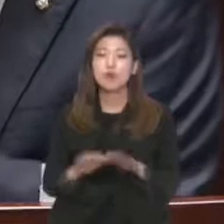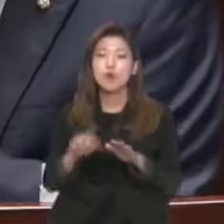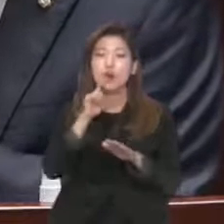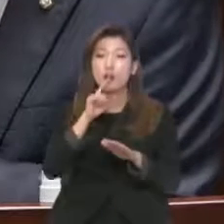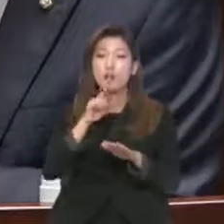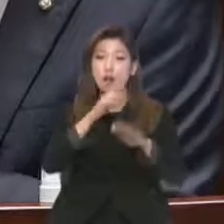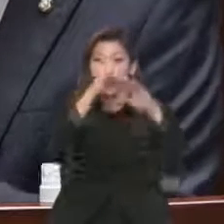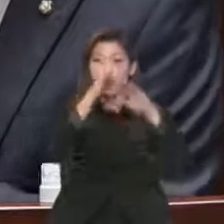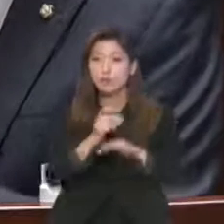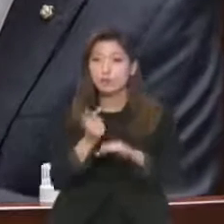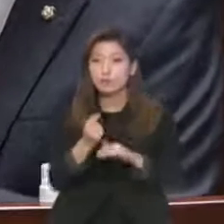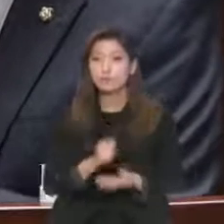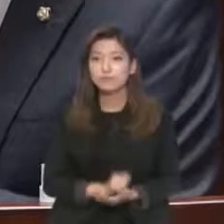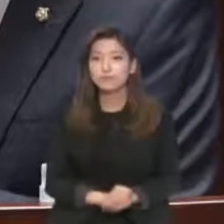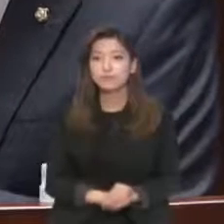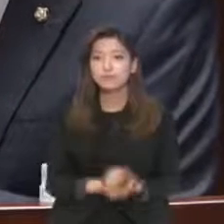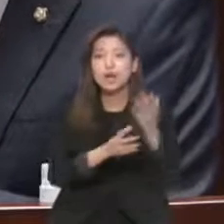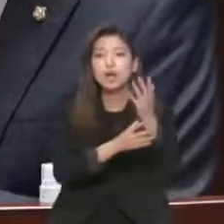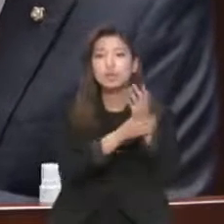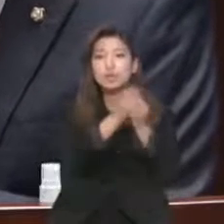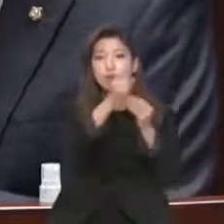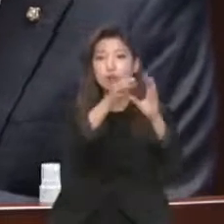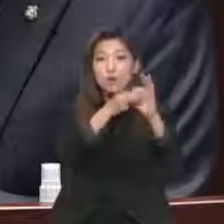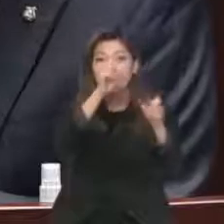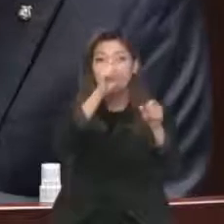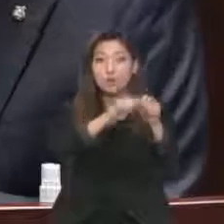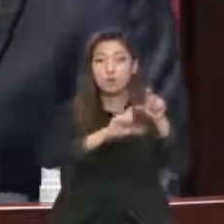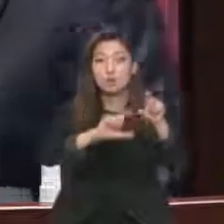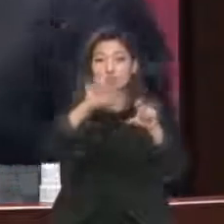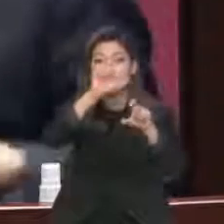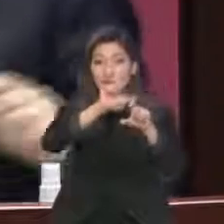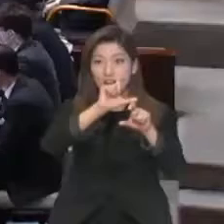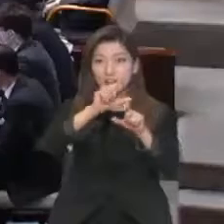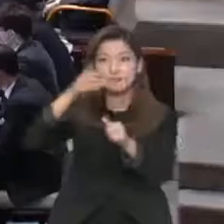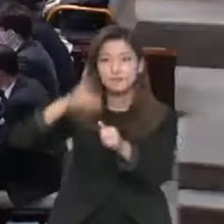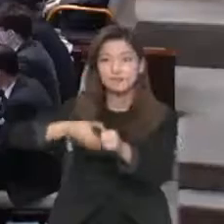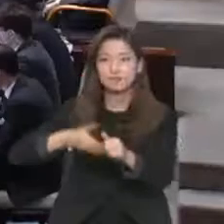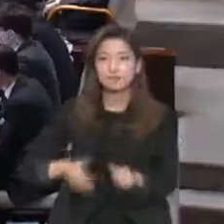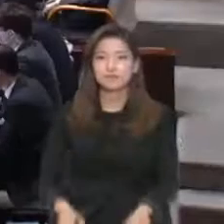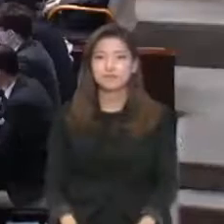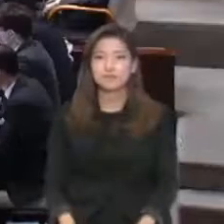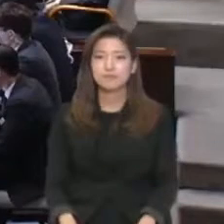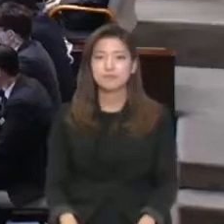말씀하신 우리 통일 담론의 업그레이드 기대하도록 하겠습니다. 감사합니다. 네, 고맙습니다.